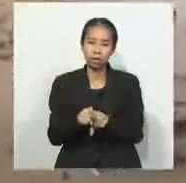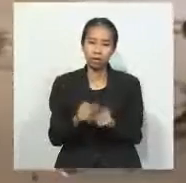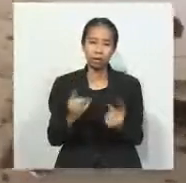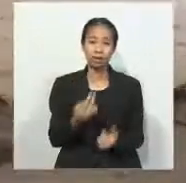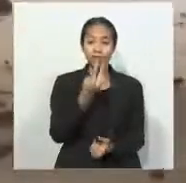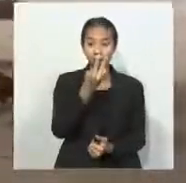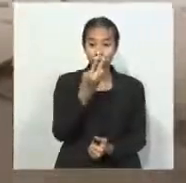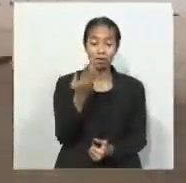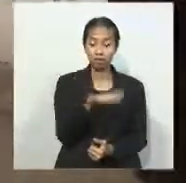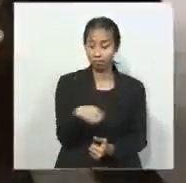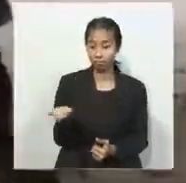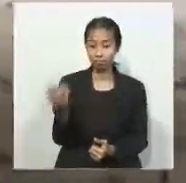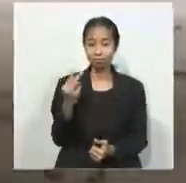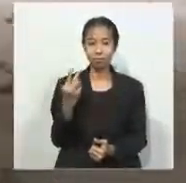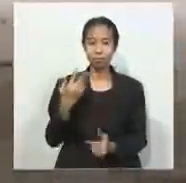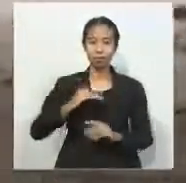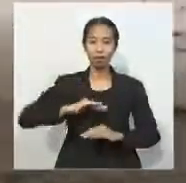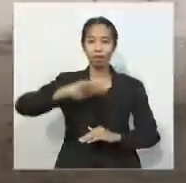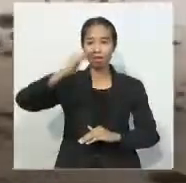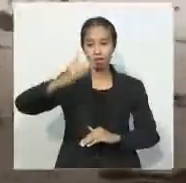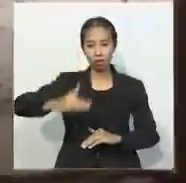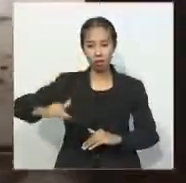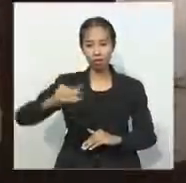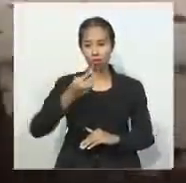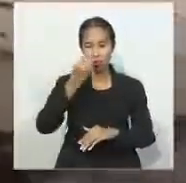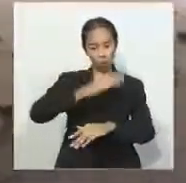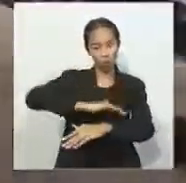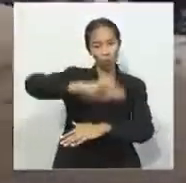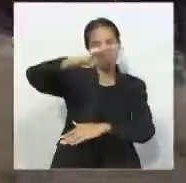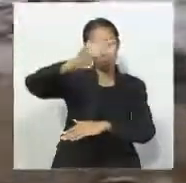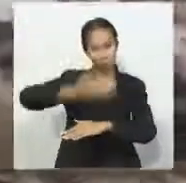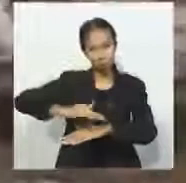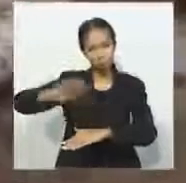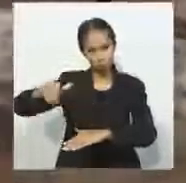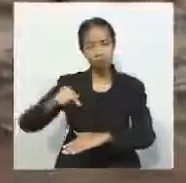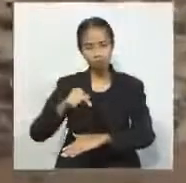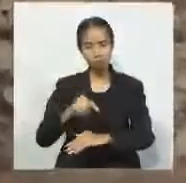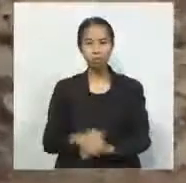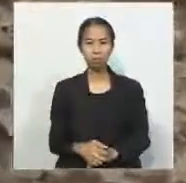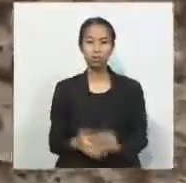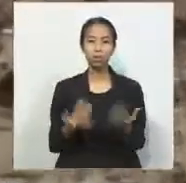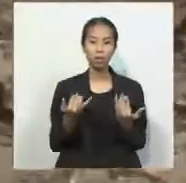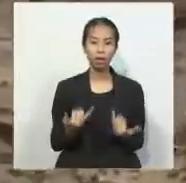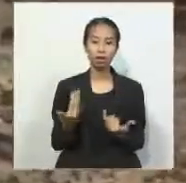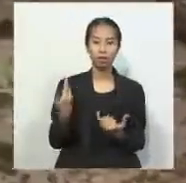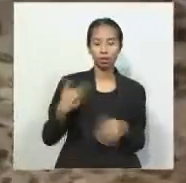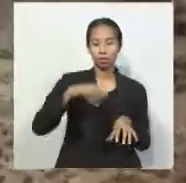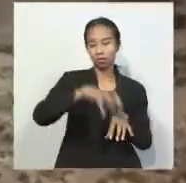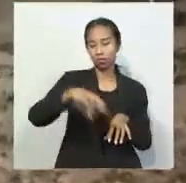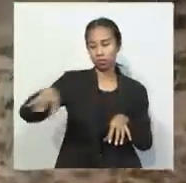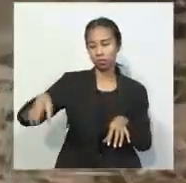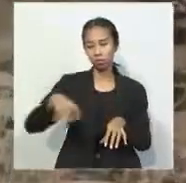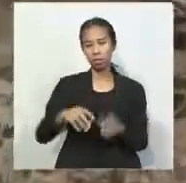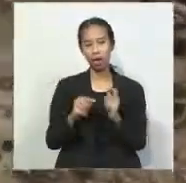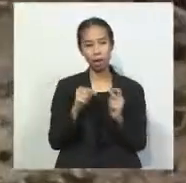ด้านหลังคุณนี้ที่เห็นอยู่ก็คือเป็นคลื่นนะครับของทะเลก็ค่อนข้างที่จะสูงอยู่พอสมควรนะครับโดยทางด้านของหน่วยงานที่เกี่ยวข้องครับไม่ว่าจะ